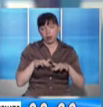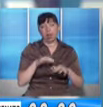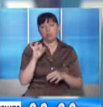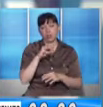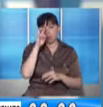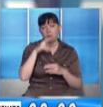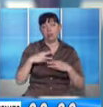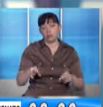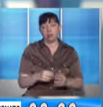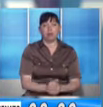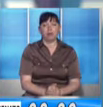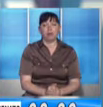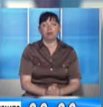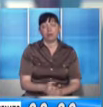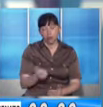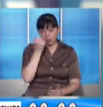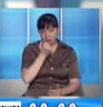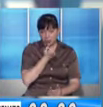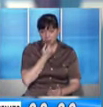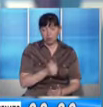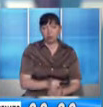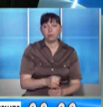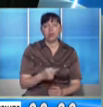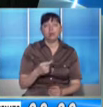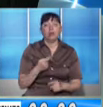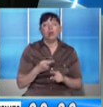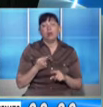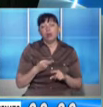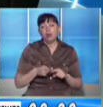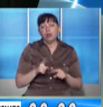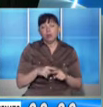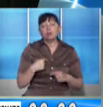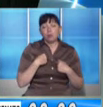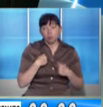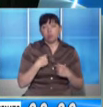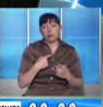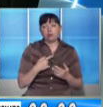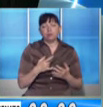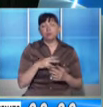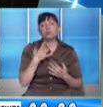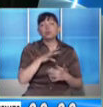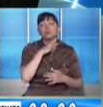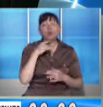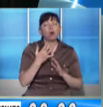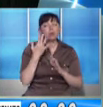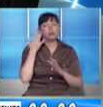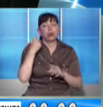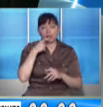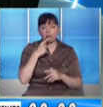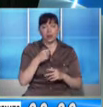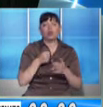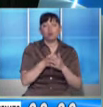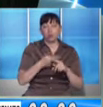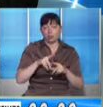Vă mulțumesc, domnule Terguță. Este marea noastră temere de care am vorbit încă înainte de aceste alegeri,